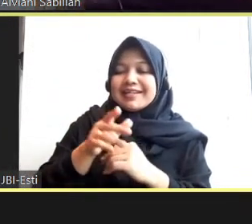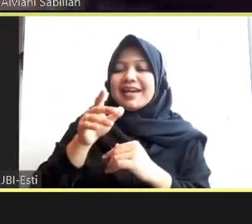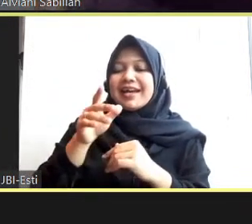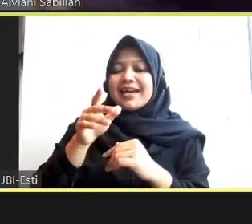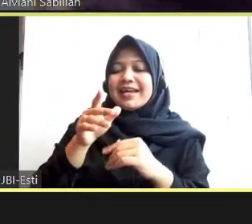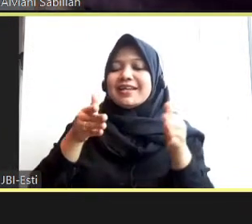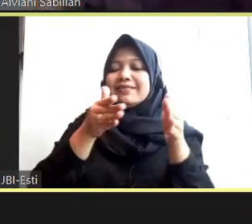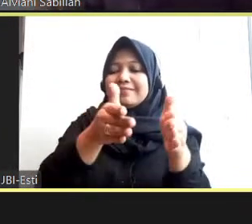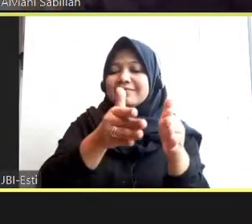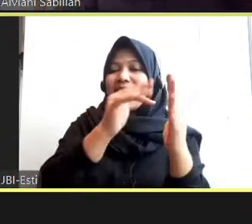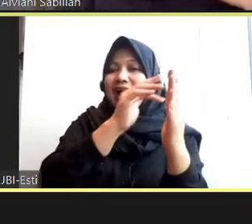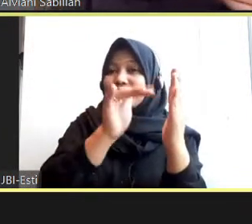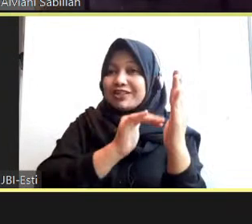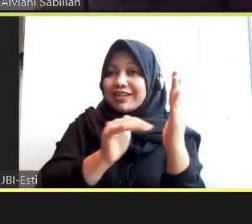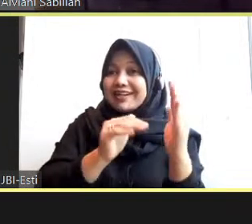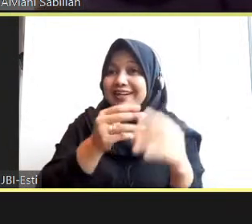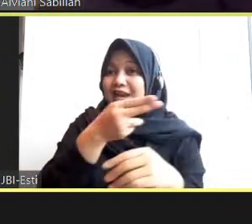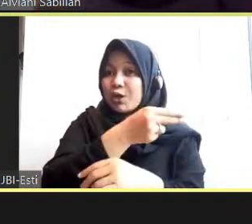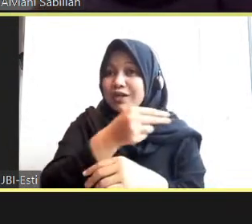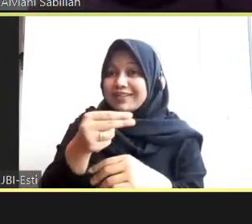Saya bacakan singkat